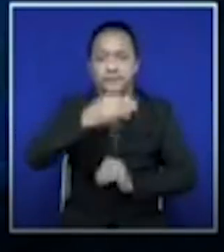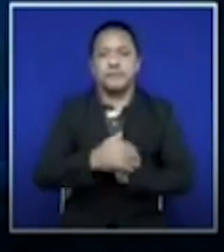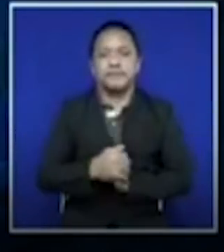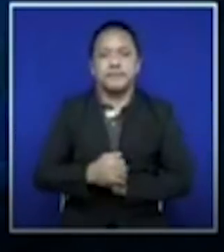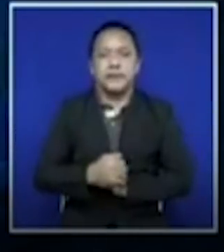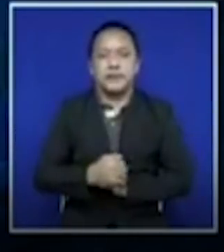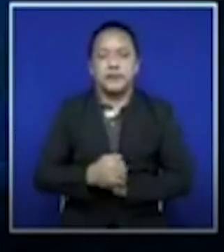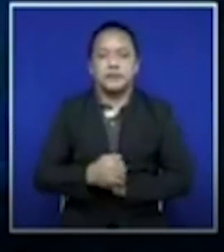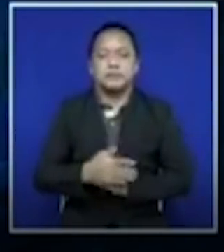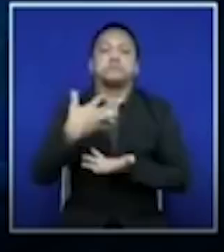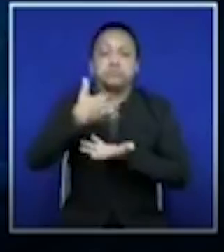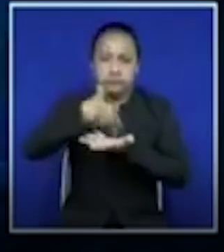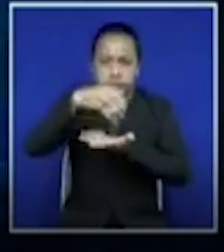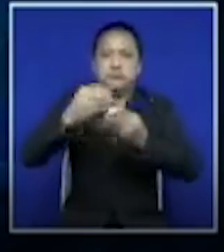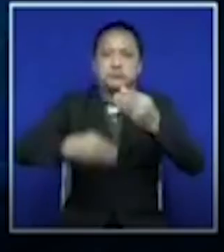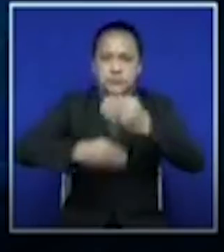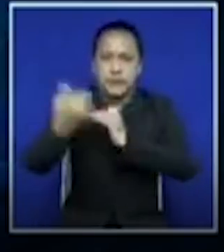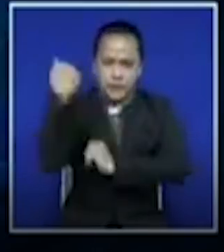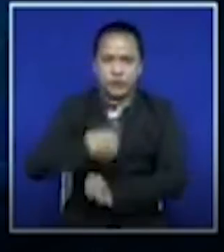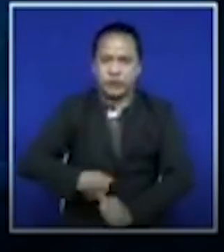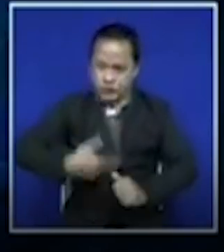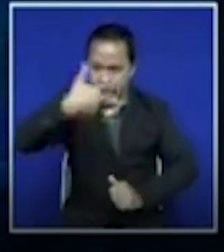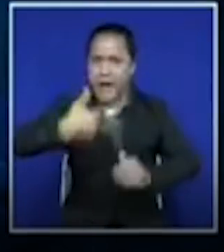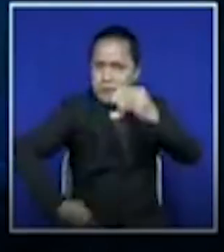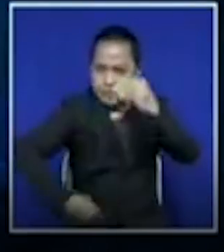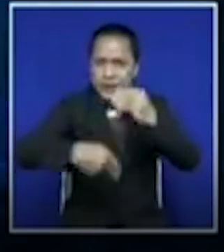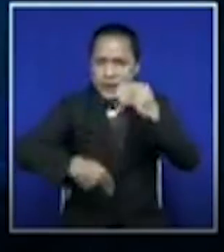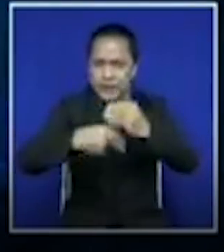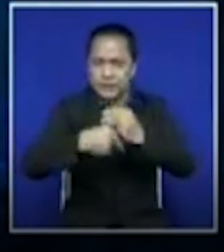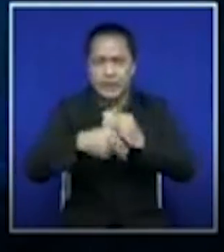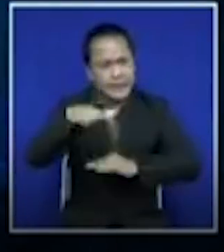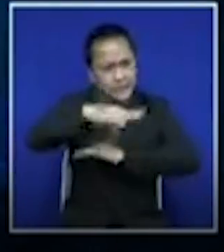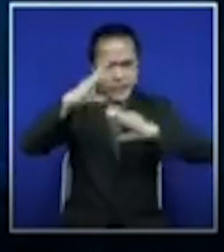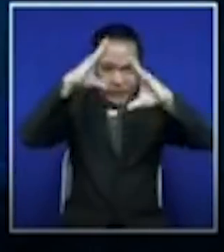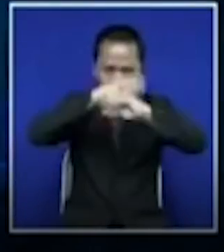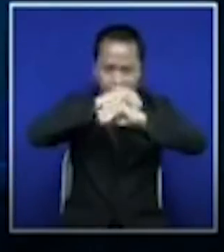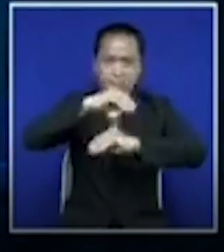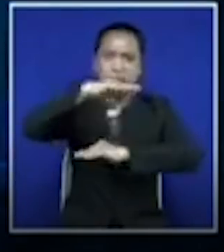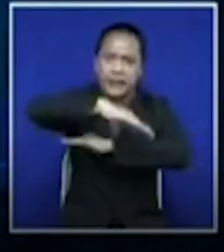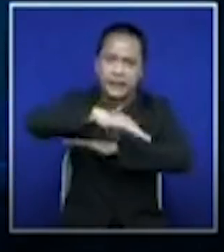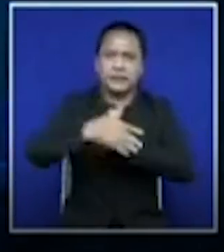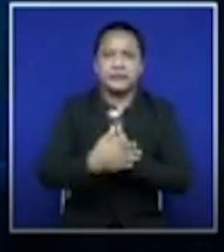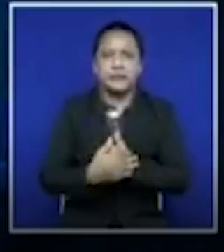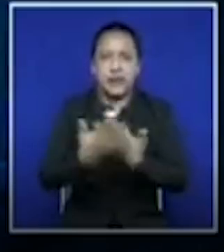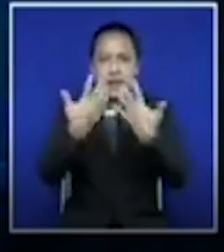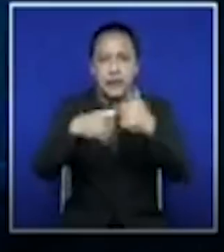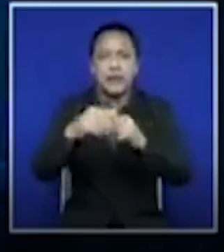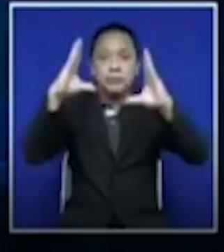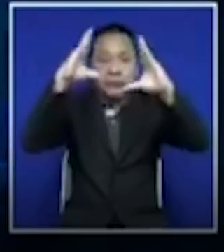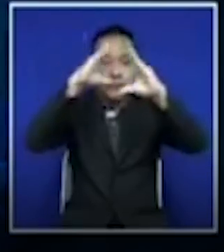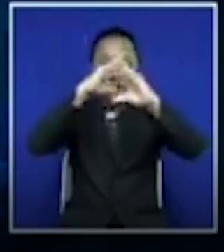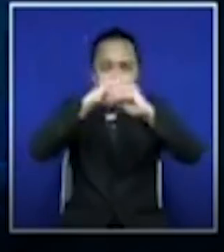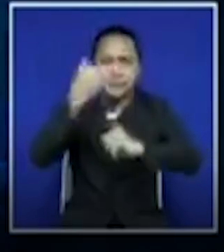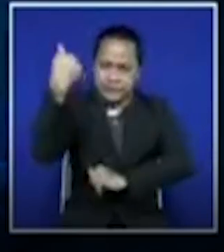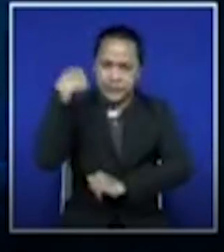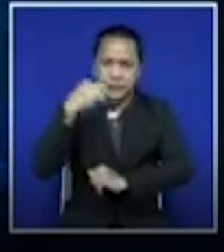ครก็ได้รายงานเพิ่มเติมขึ้นมามีอีก3รายในช่วงตอนประมาณสักเย็นๆค่ำๆหัวค่ำหน่อยนึงแล้วก็ตอนดึกๆไป